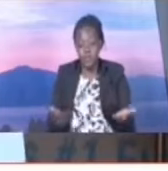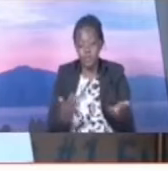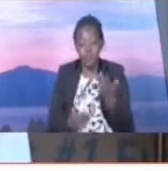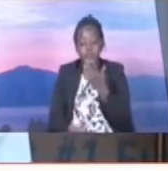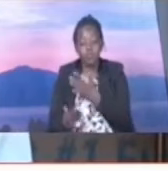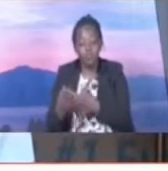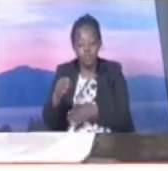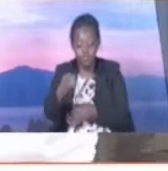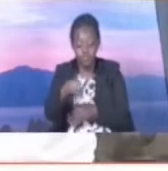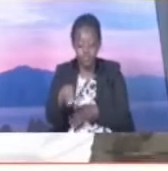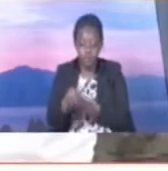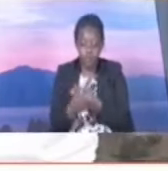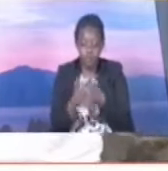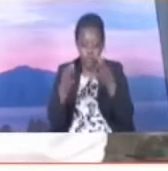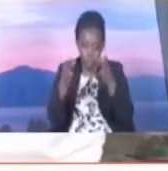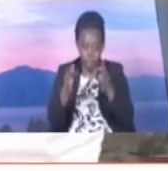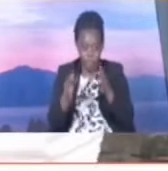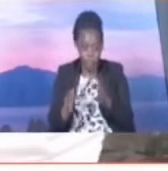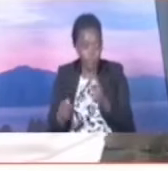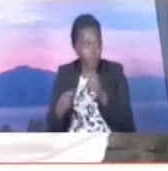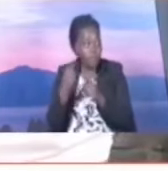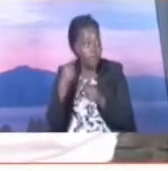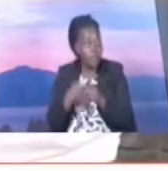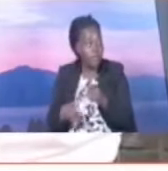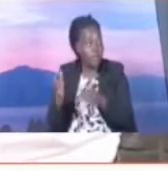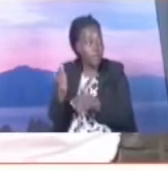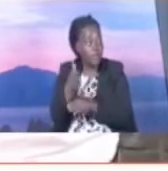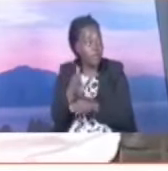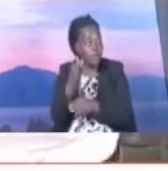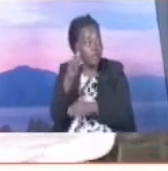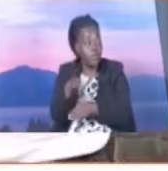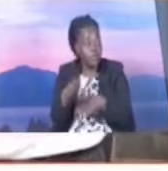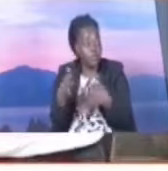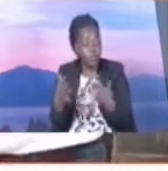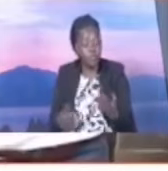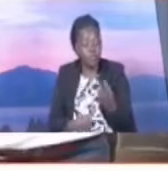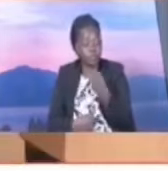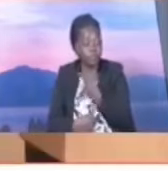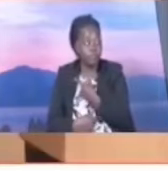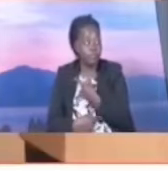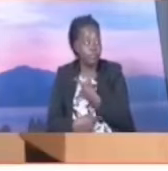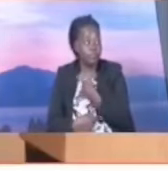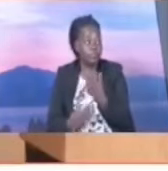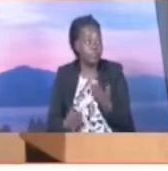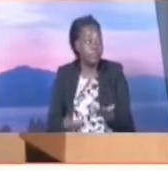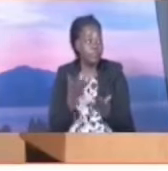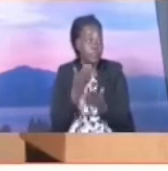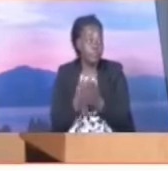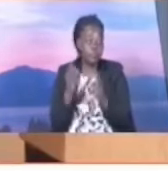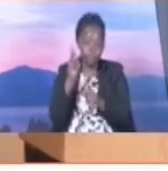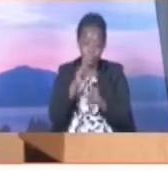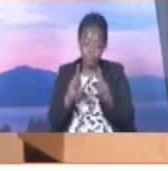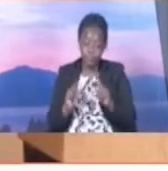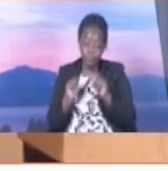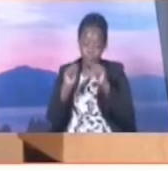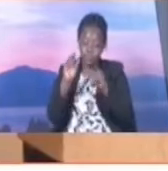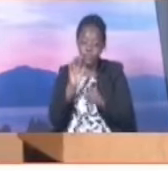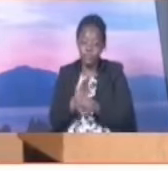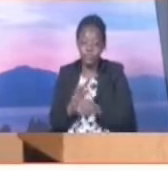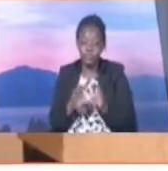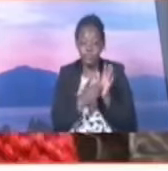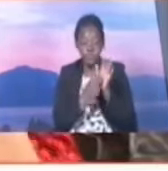ekisiika ekikalirire kyonna. Ono yeegattiddwako ambasada wa yaleero Christopher Newman akunze abantu okujja mu bungi